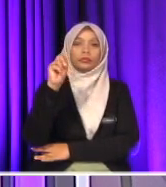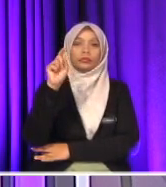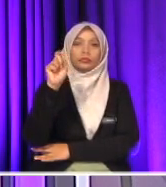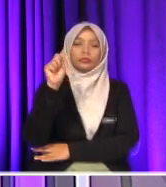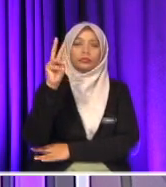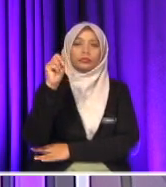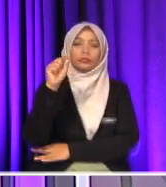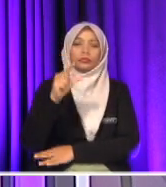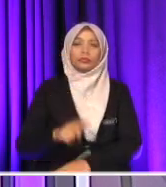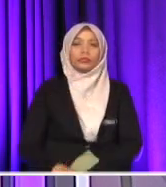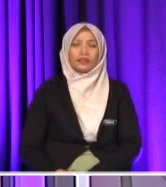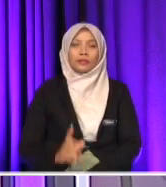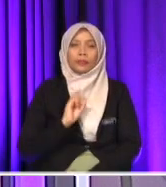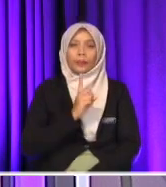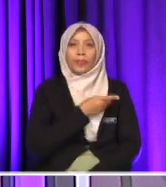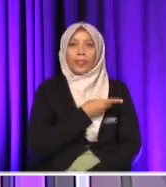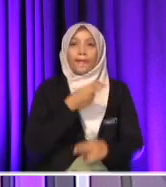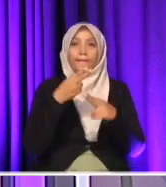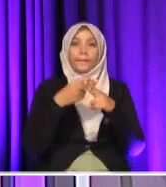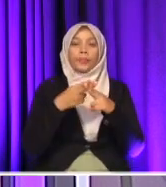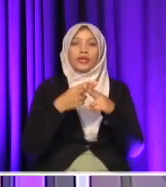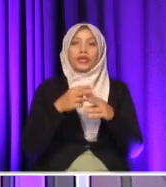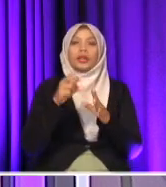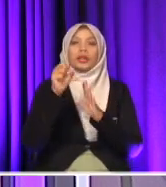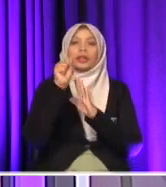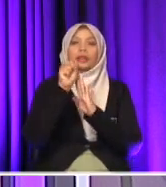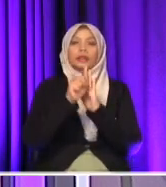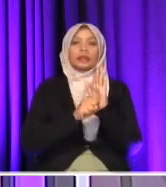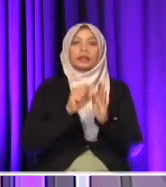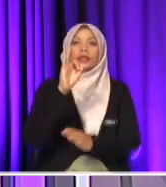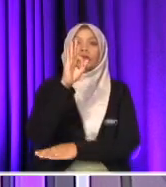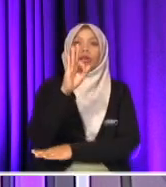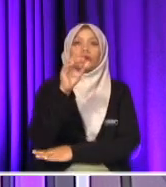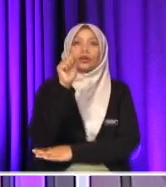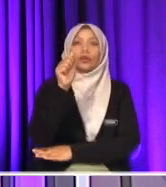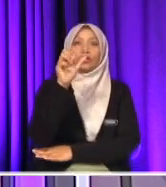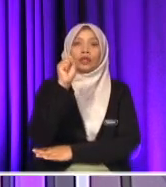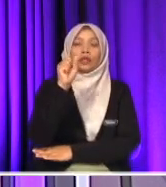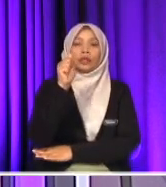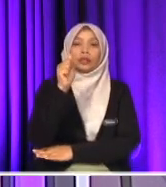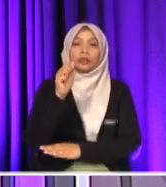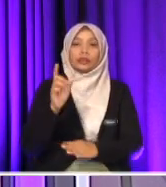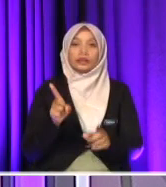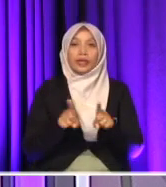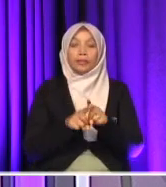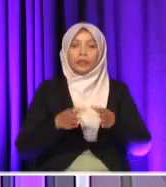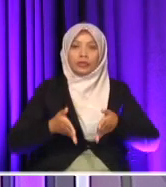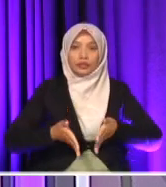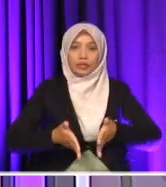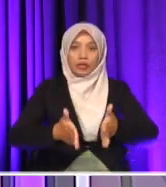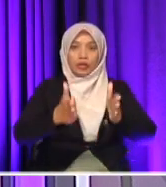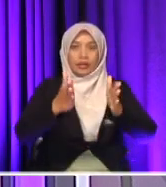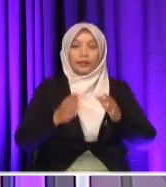sebagai sefasa. Sefasa tu dia sama jalan ya, pandai. Sama jalan. Okey, sama jalan